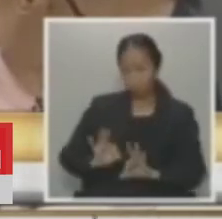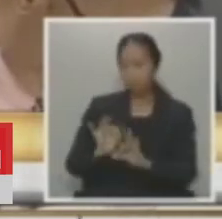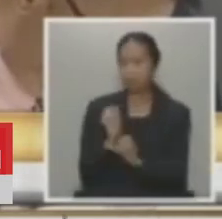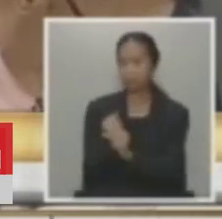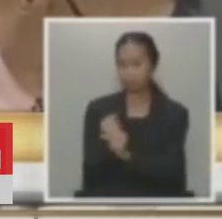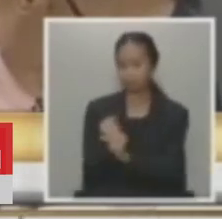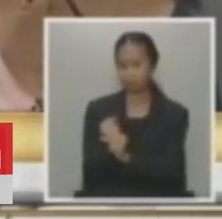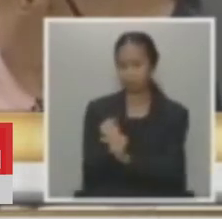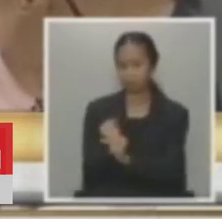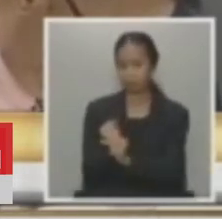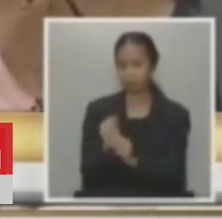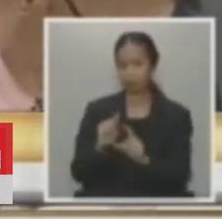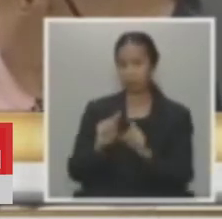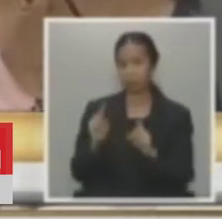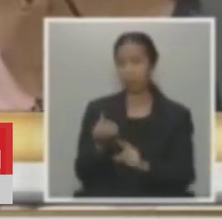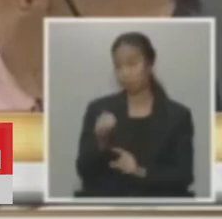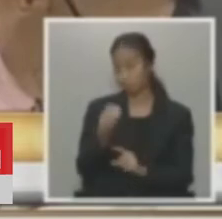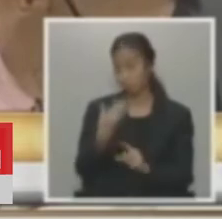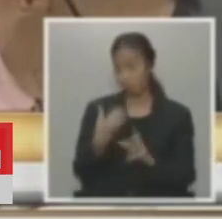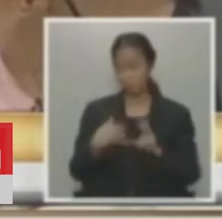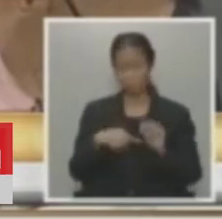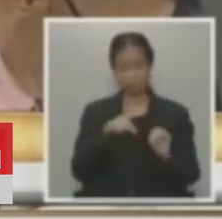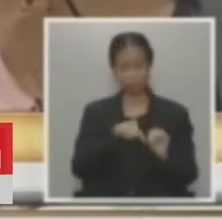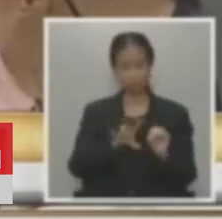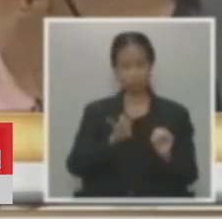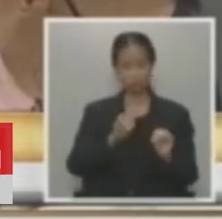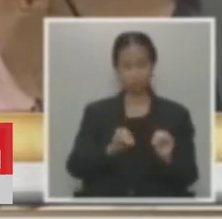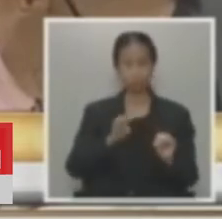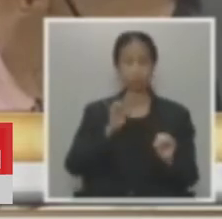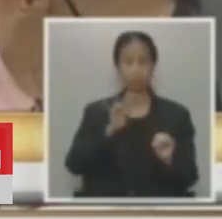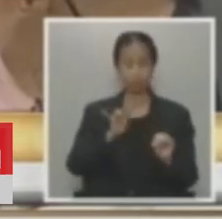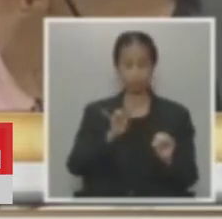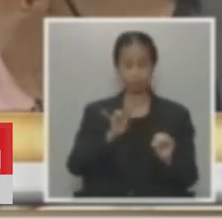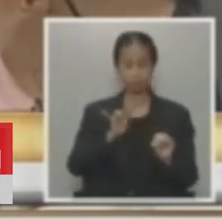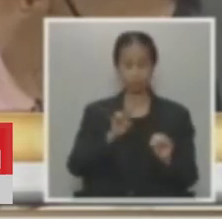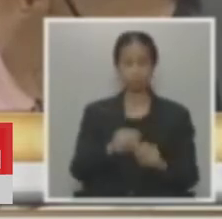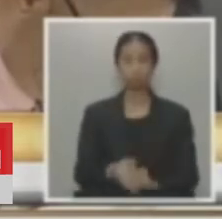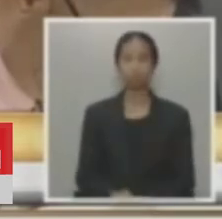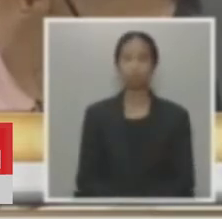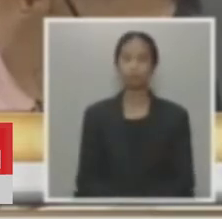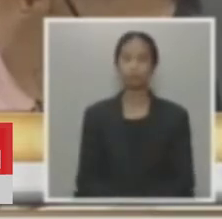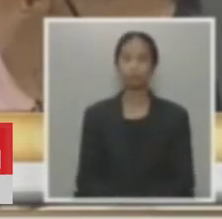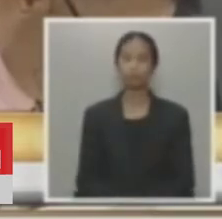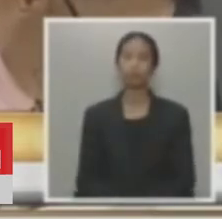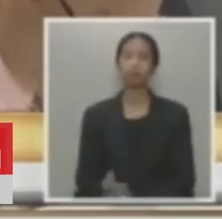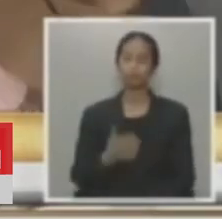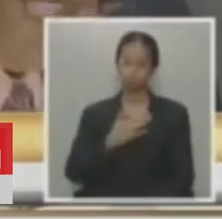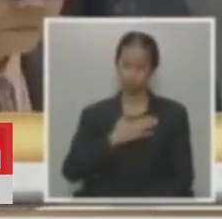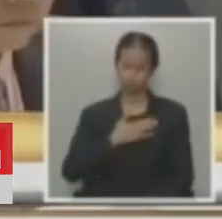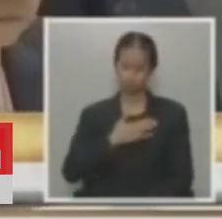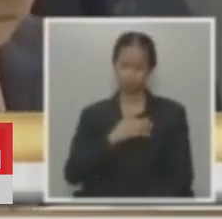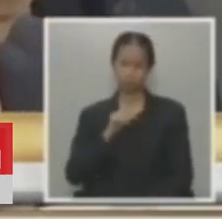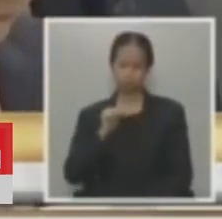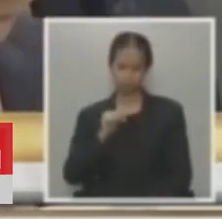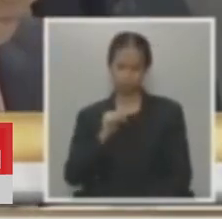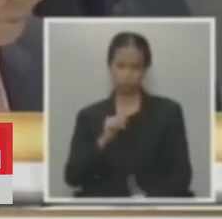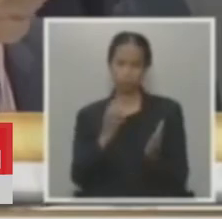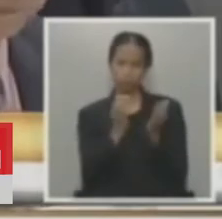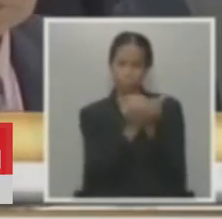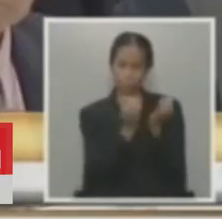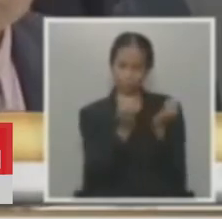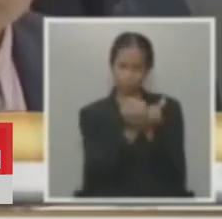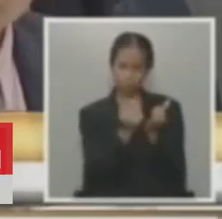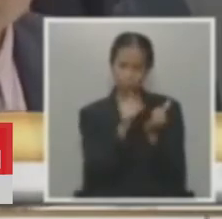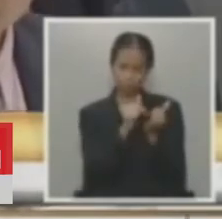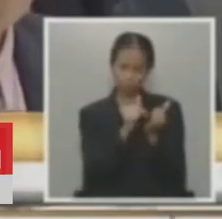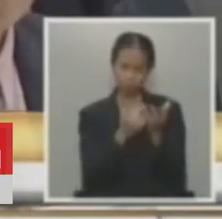างมาตรา77ของรัฐธรรมนูญเพราะฉะนั้นผมก็ต้องหยิบรัฐธรรมนูญมาตรา77